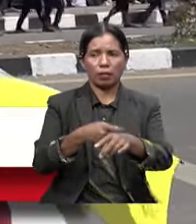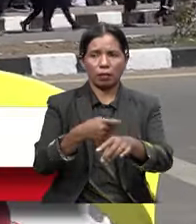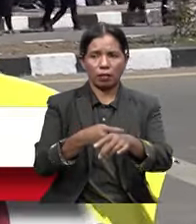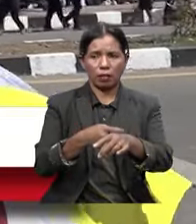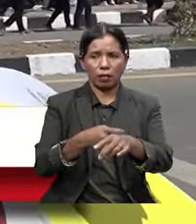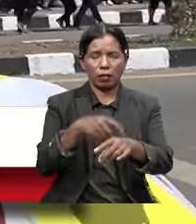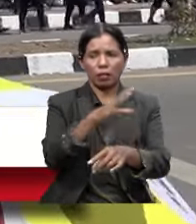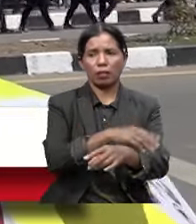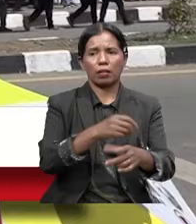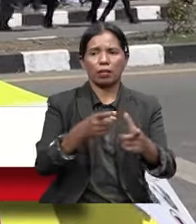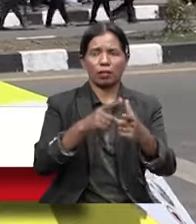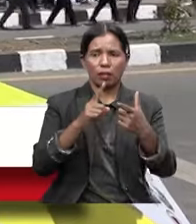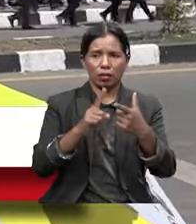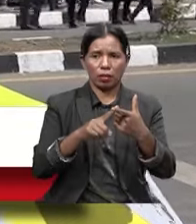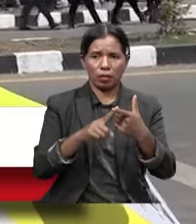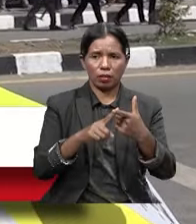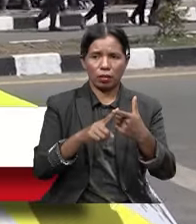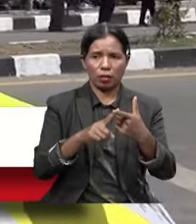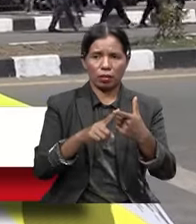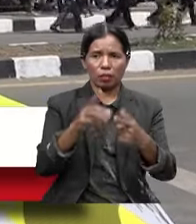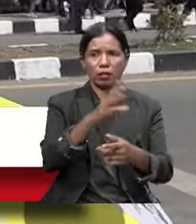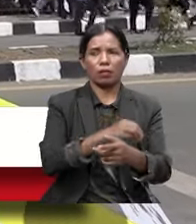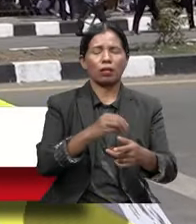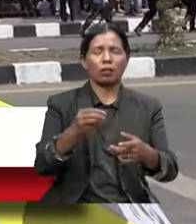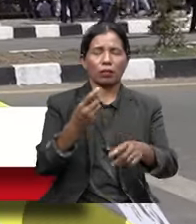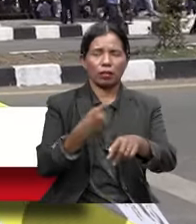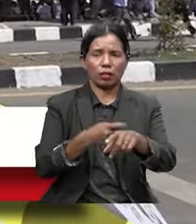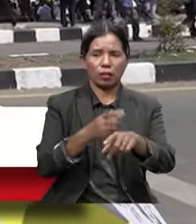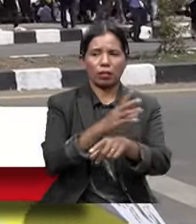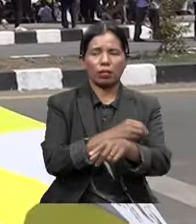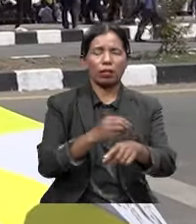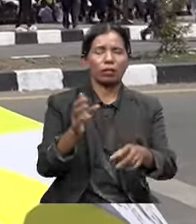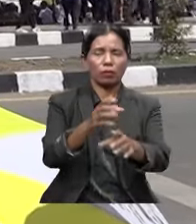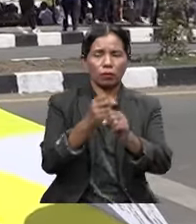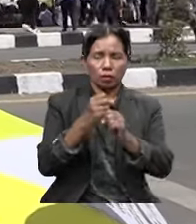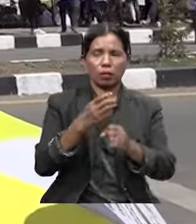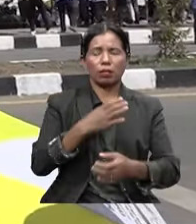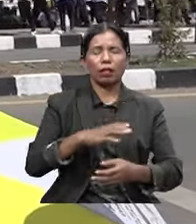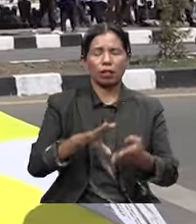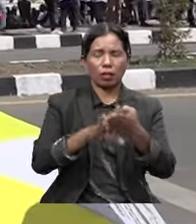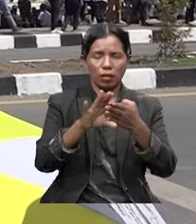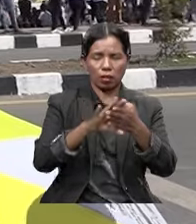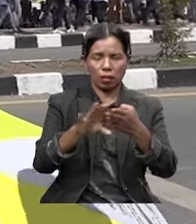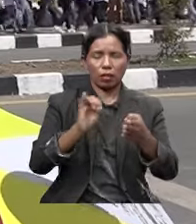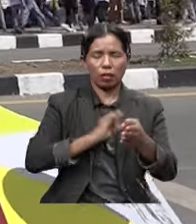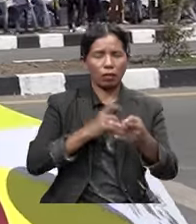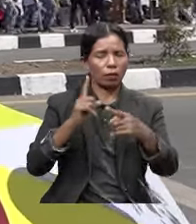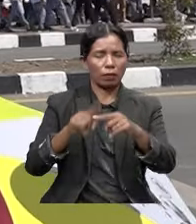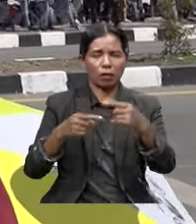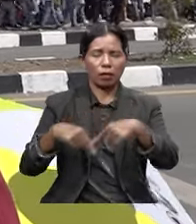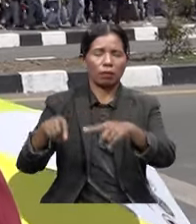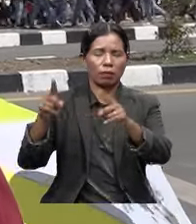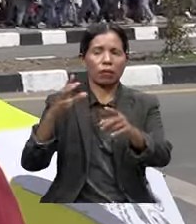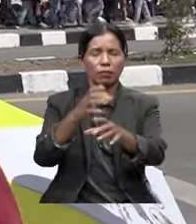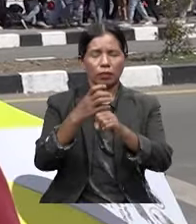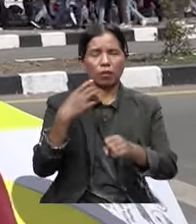trata bisa tanda pengenal siraga o kamzola siraga ne ona bel ba tratame al ba trata